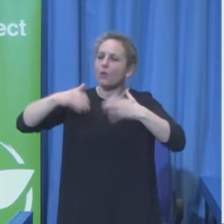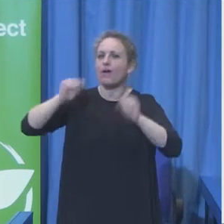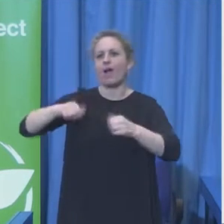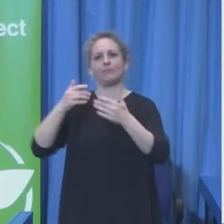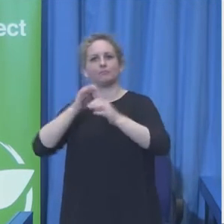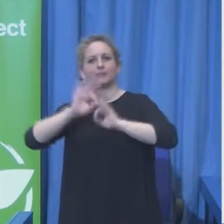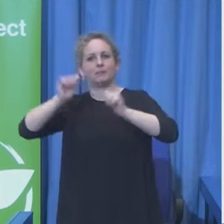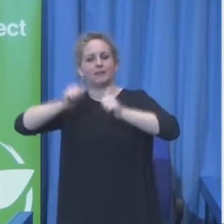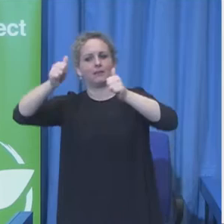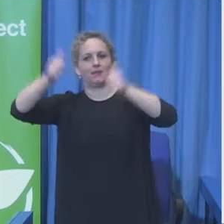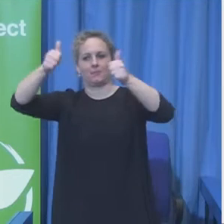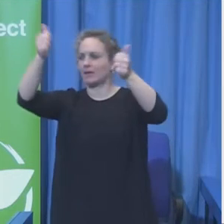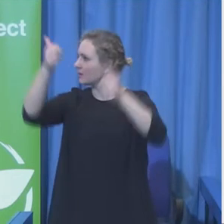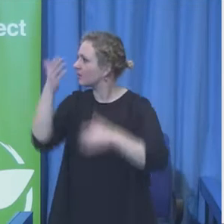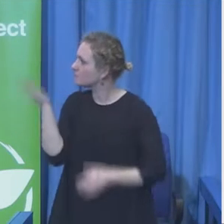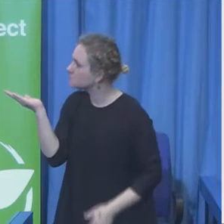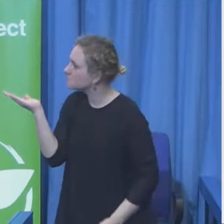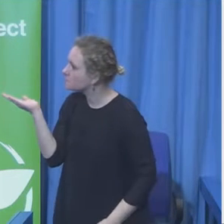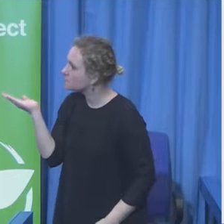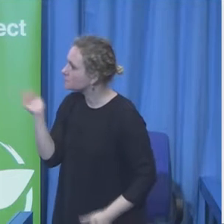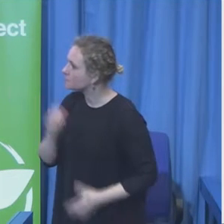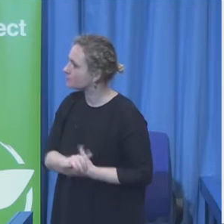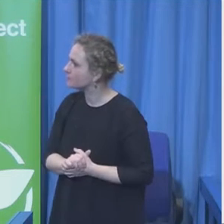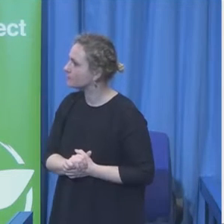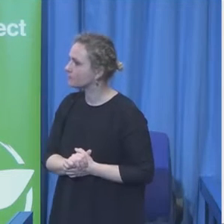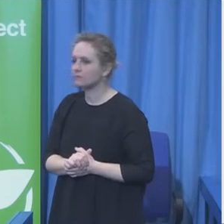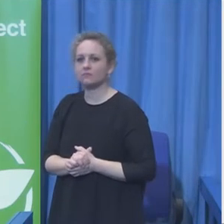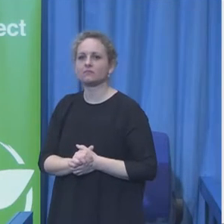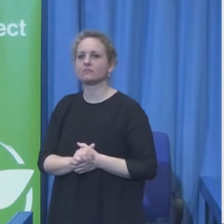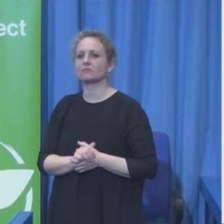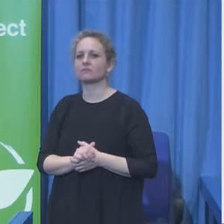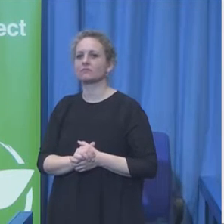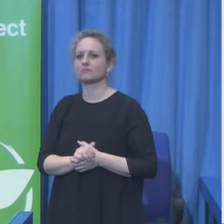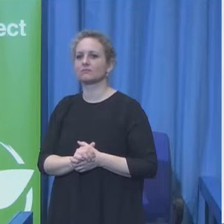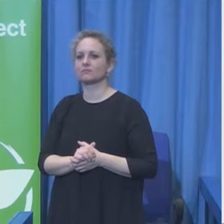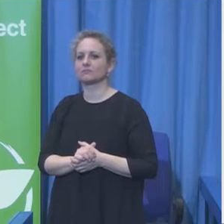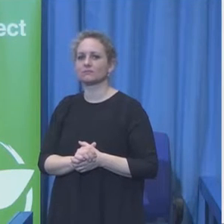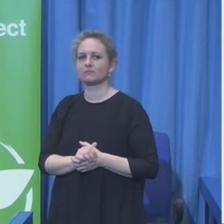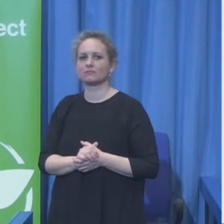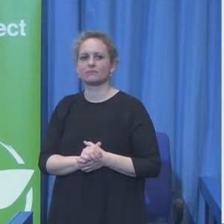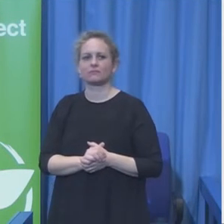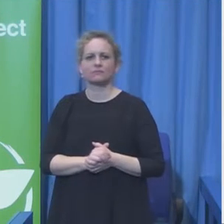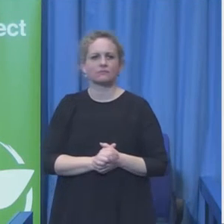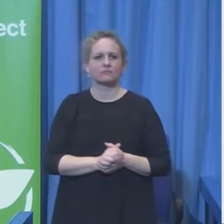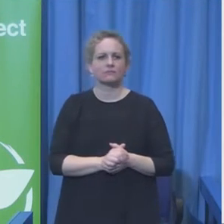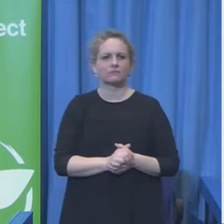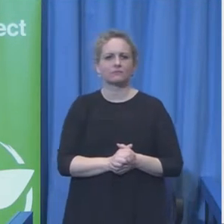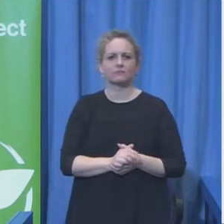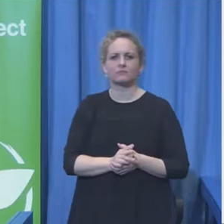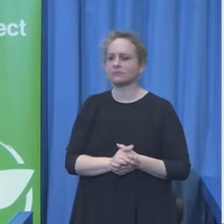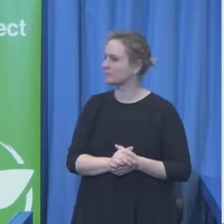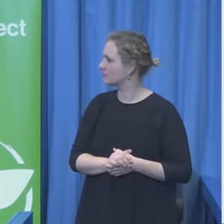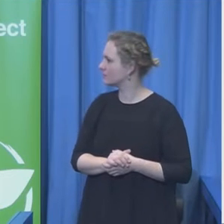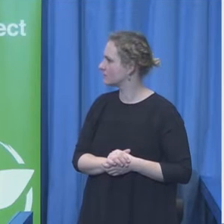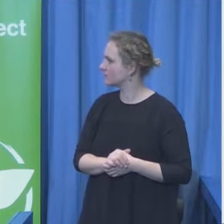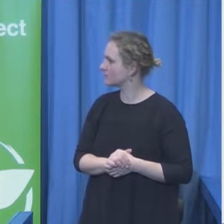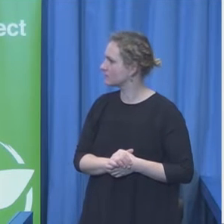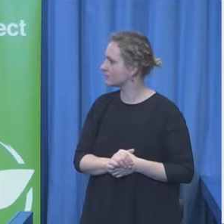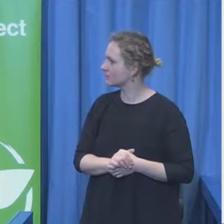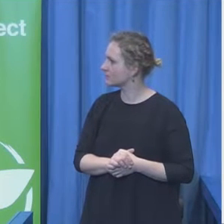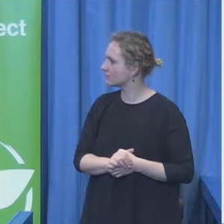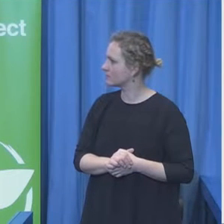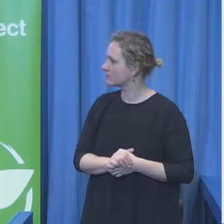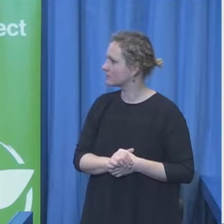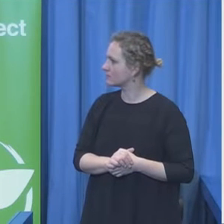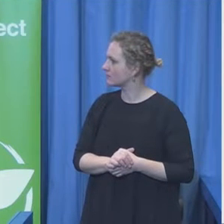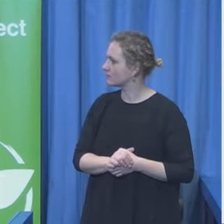Thank you so much. Polska wprowadziła system kwotowy, podobnie jak większość krajów Unii